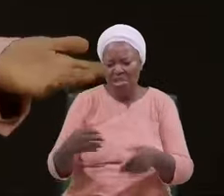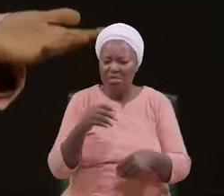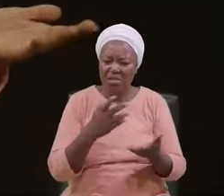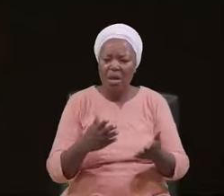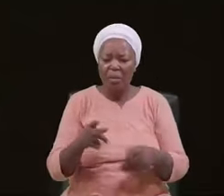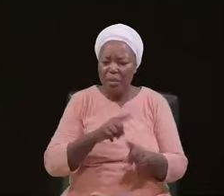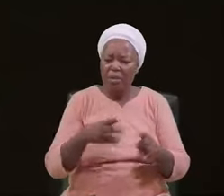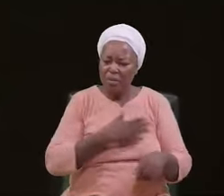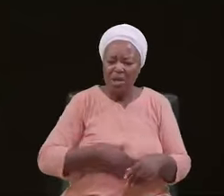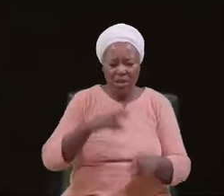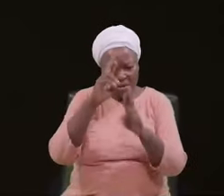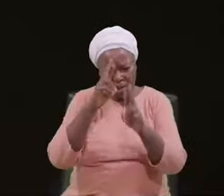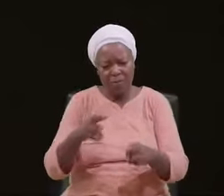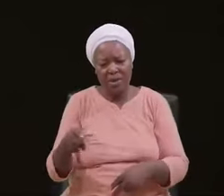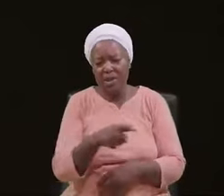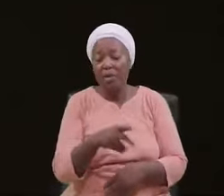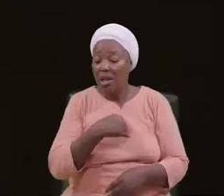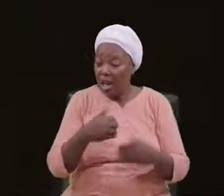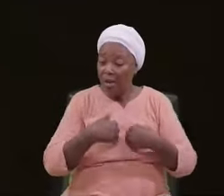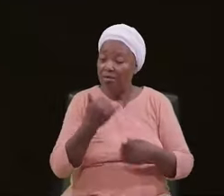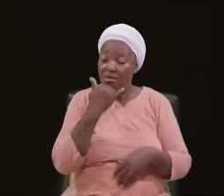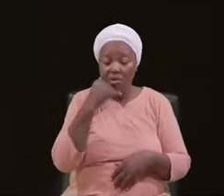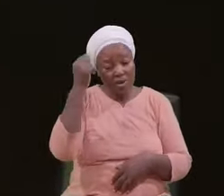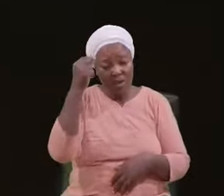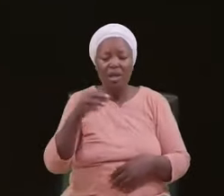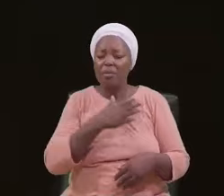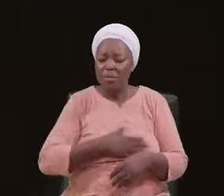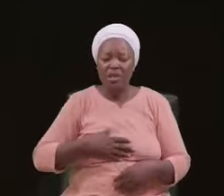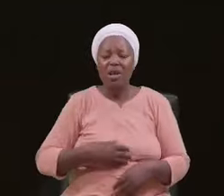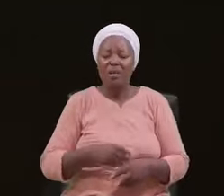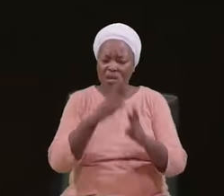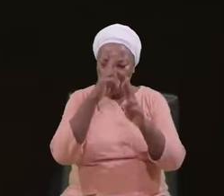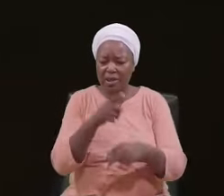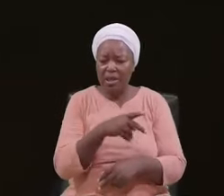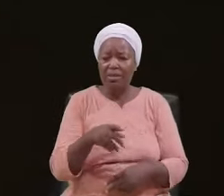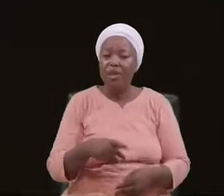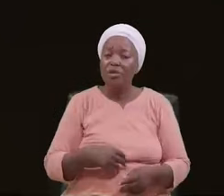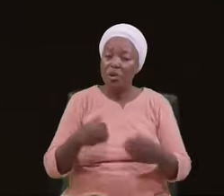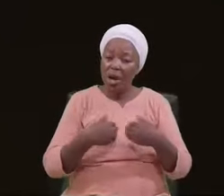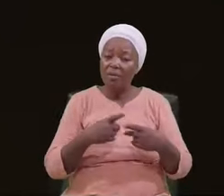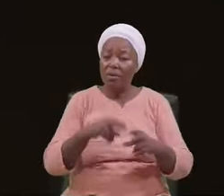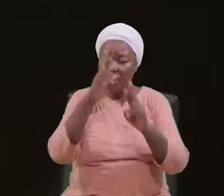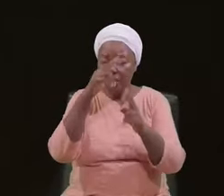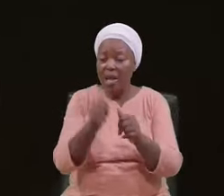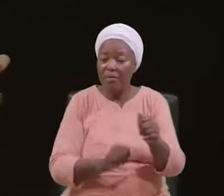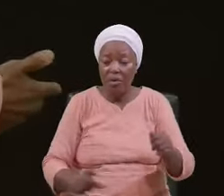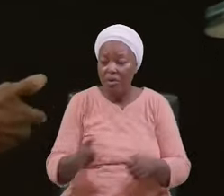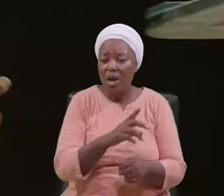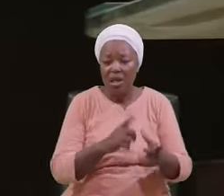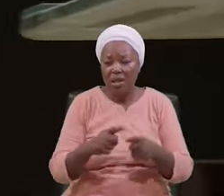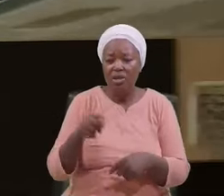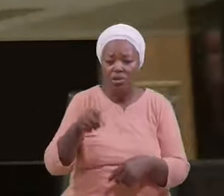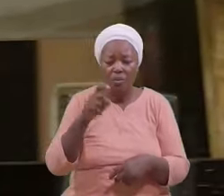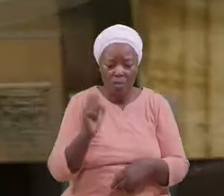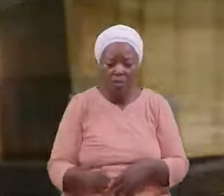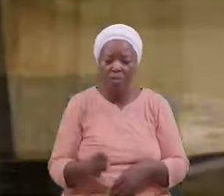leurs fausses notions, respectez-les. Si vous devez aider les gens, vous devez les respecter. Alors vous devez leur parler avec